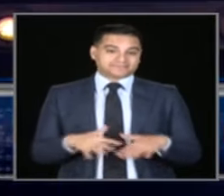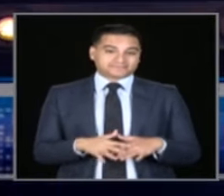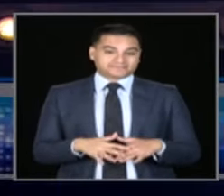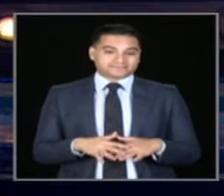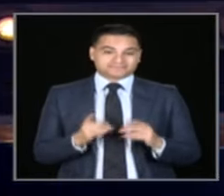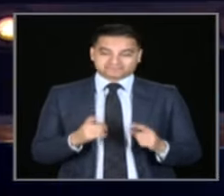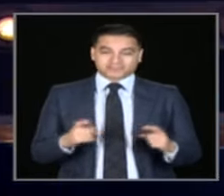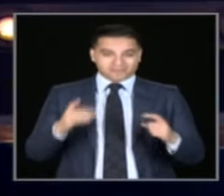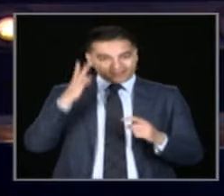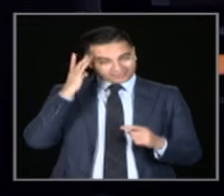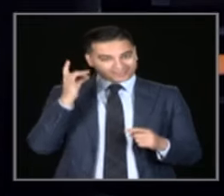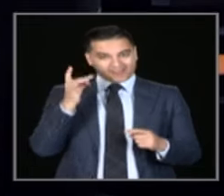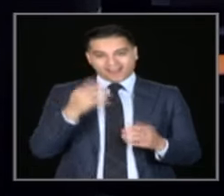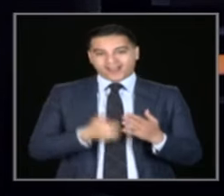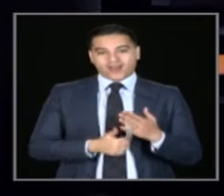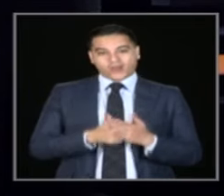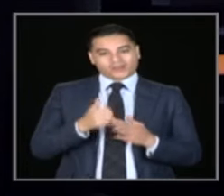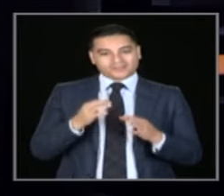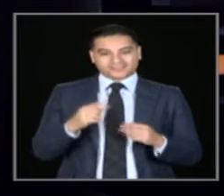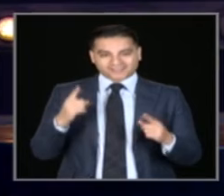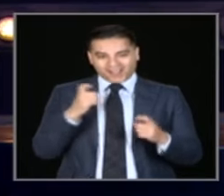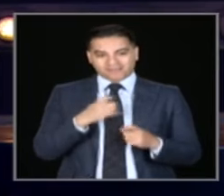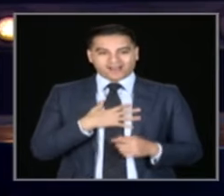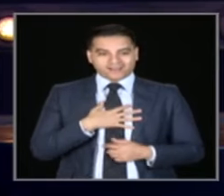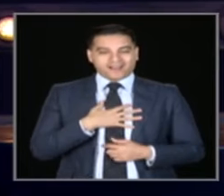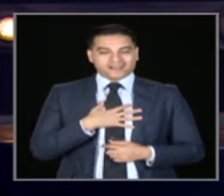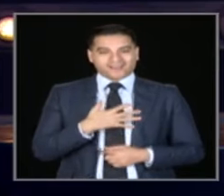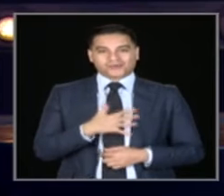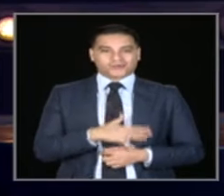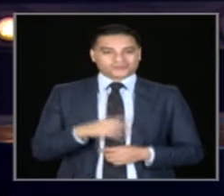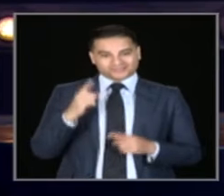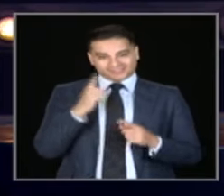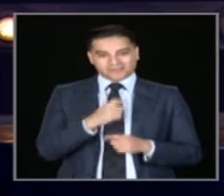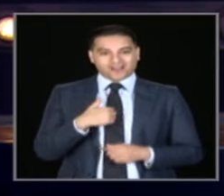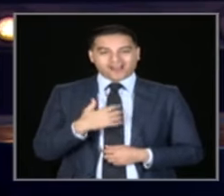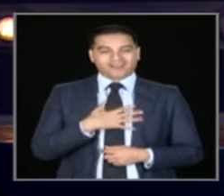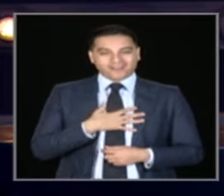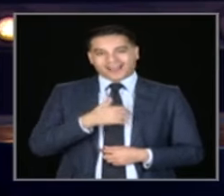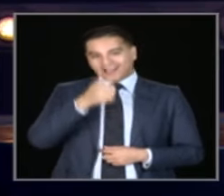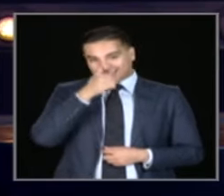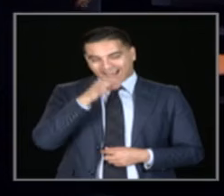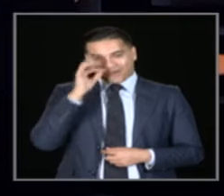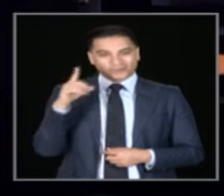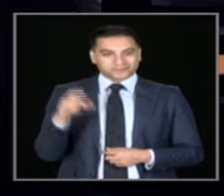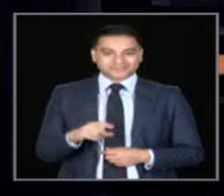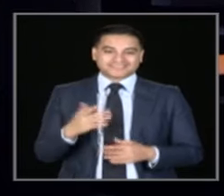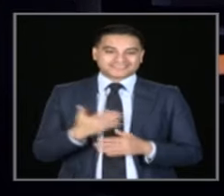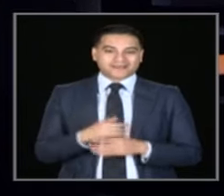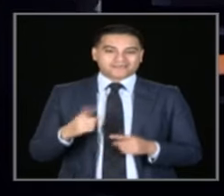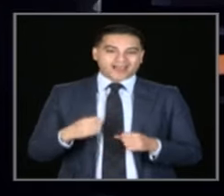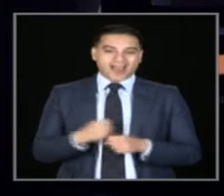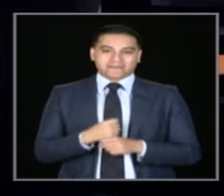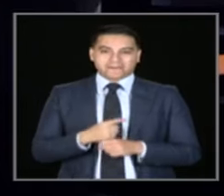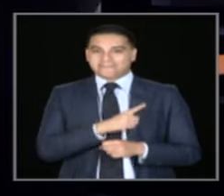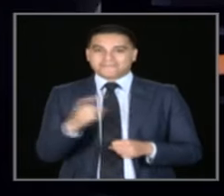الحقيقة كانت مباراة لا لا لا لا لا لا, لا. يعني كنت هتصعبوا عليا قوي لو المباراة دي طارت منكم. أيوة أنا عارف، أنا خلاص